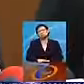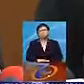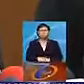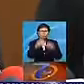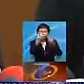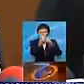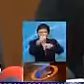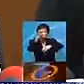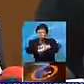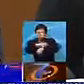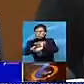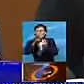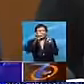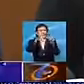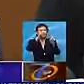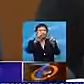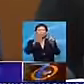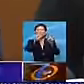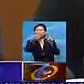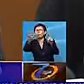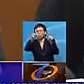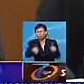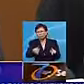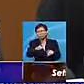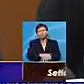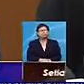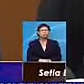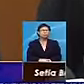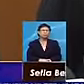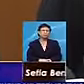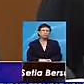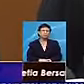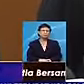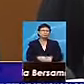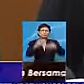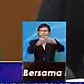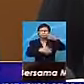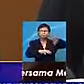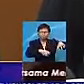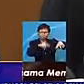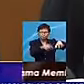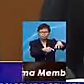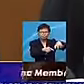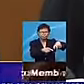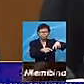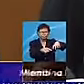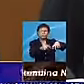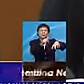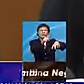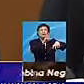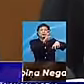Jumlah tangkapan setakat ini seramai 1,444 orang, yang mana pecahan seperti berikut: akta senjata api 6